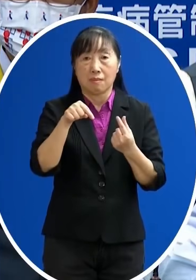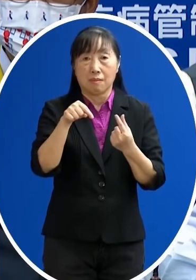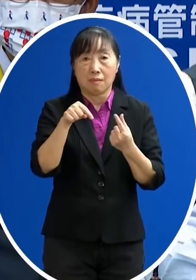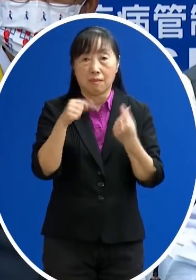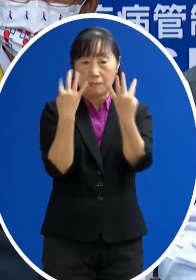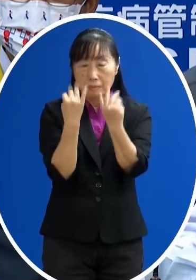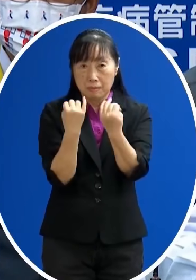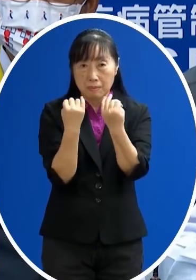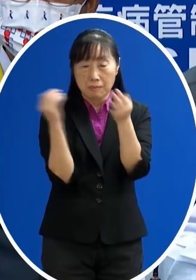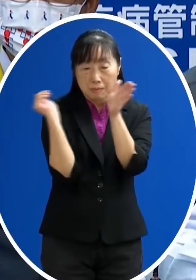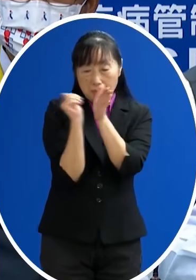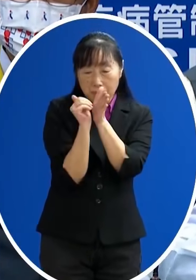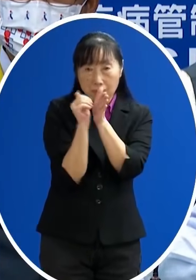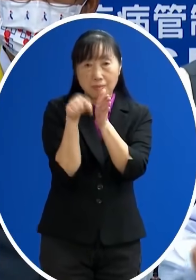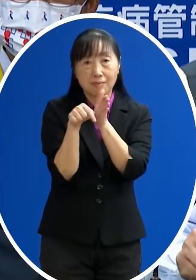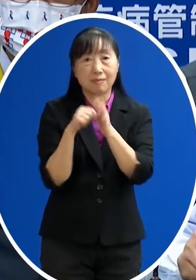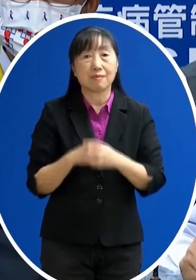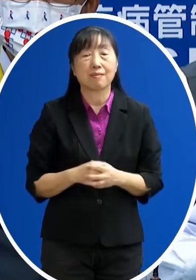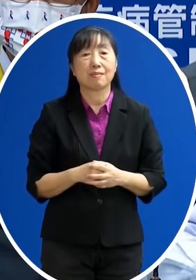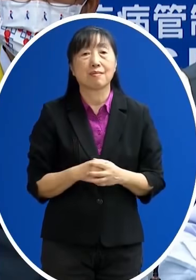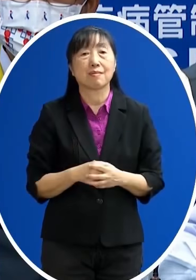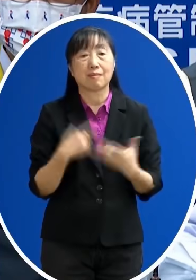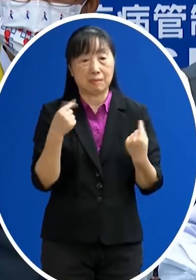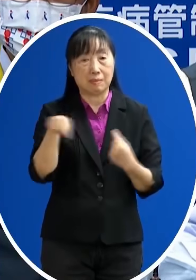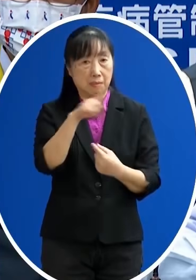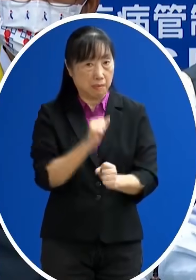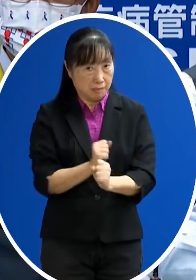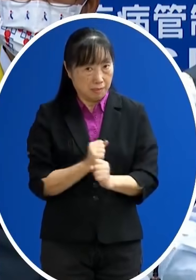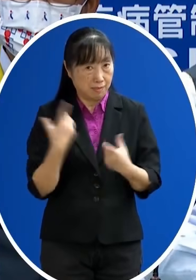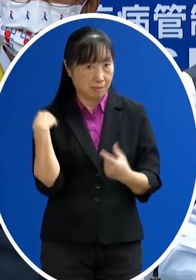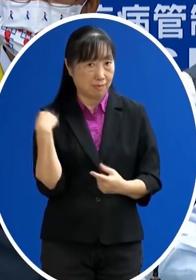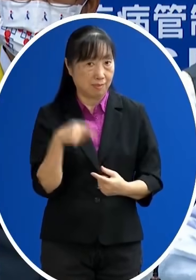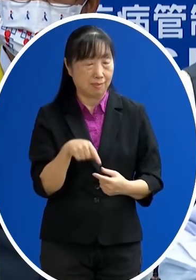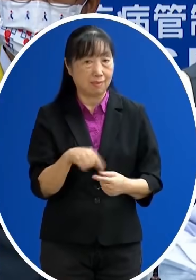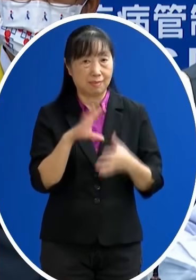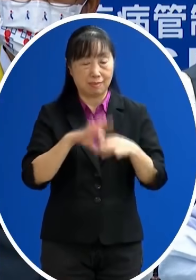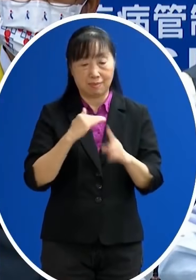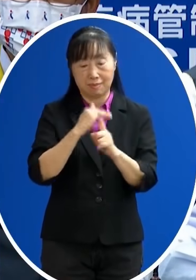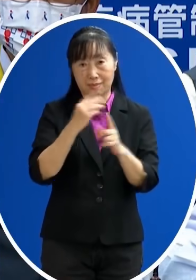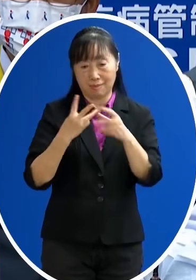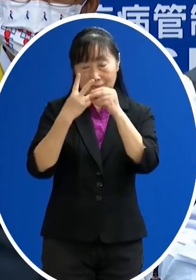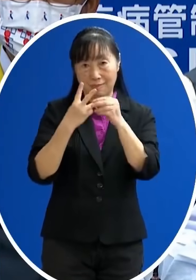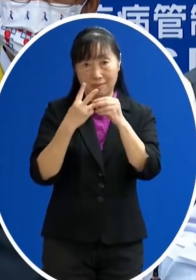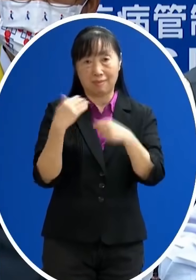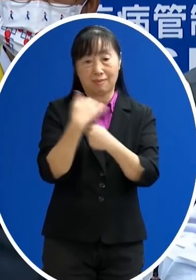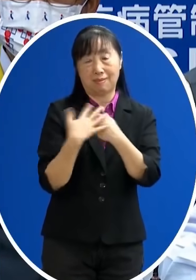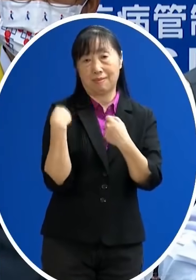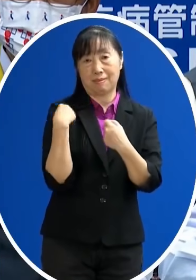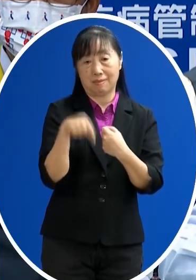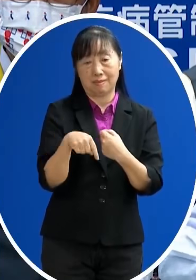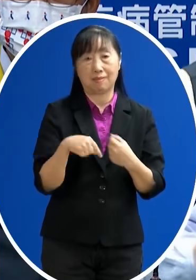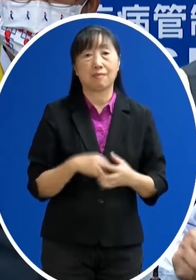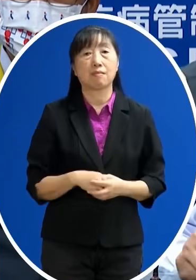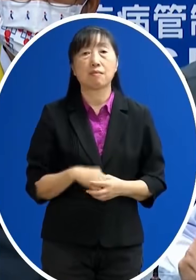边缘值了哈，所以我们觉得应该还是要更谨慎一点哈，所以三级的警戒维持，那但